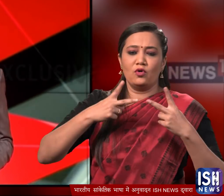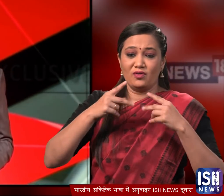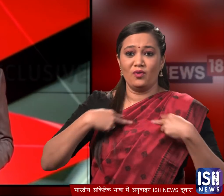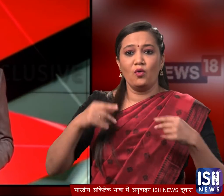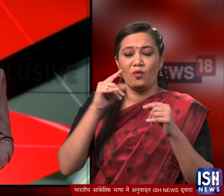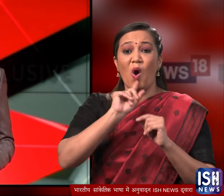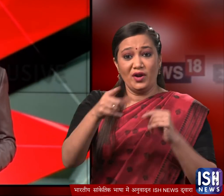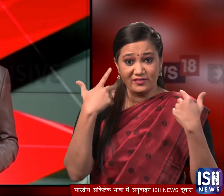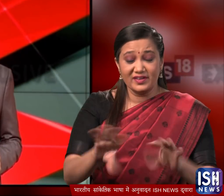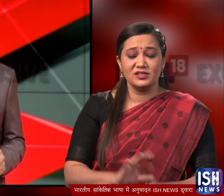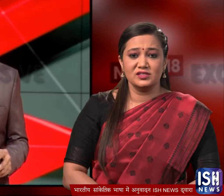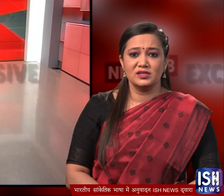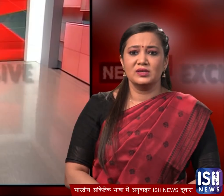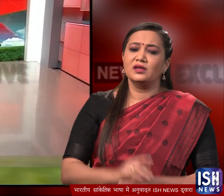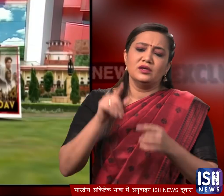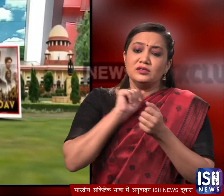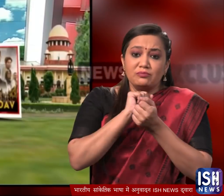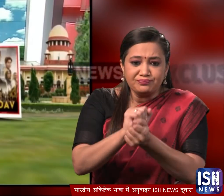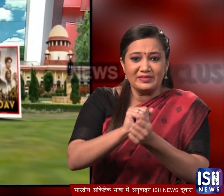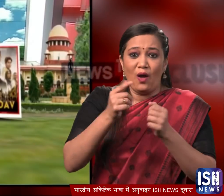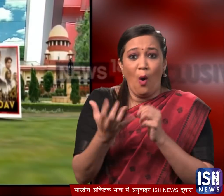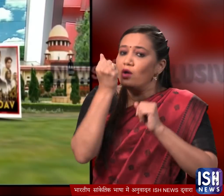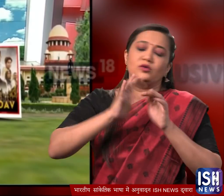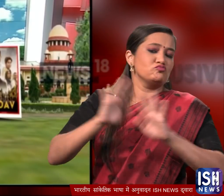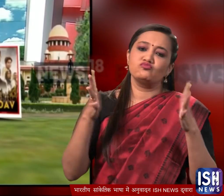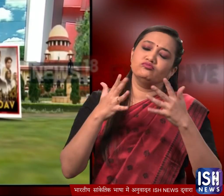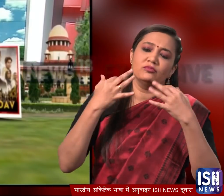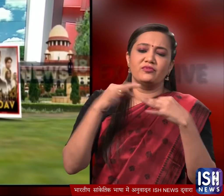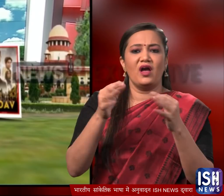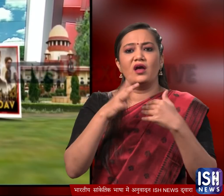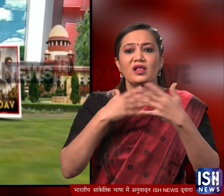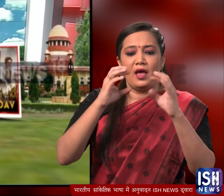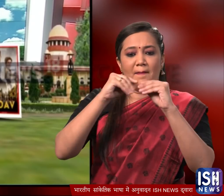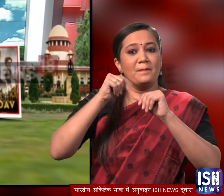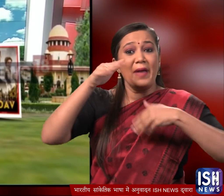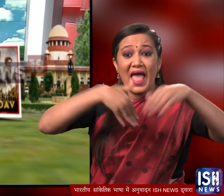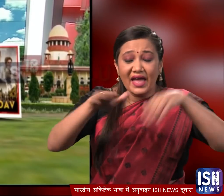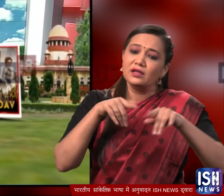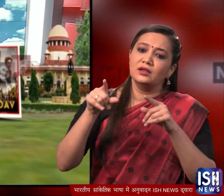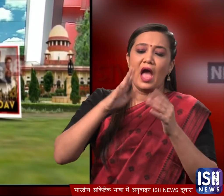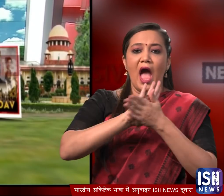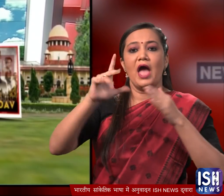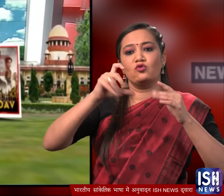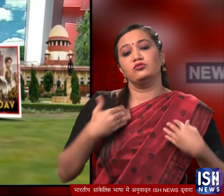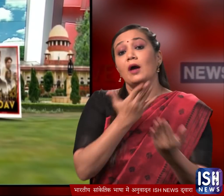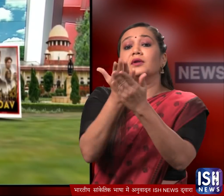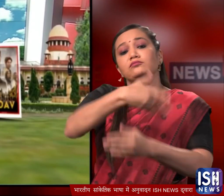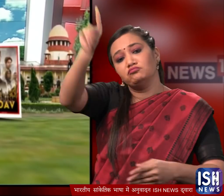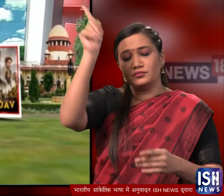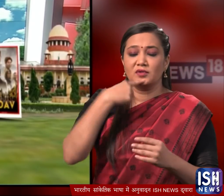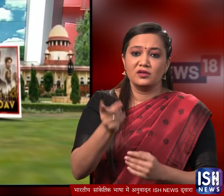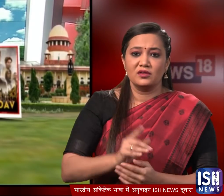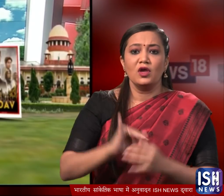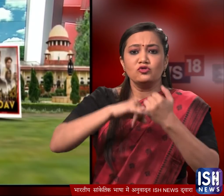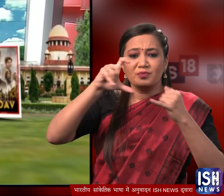लगा। न्यूज़ 18 के एहतशाम खान की रिपोर्ट है कि अदालत ने गिरफ्तारी पर रोक लगाने से इनकार कर दिया और जमानत के लिए हाईकोर्ट जाने को कहा। हालांकि